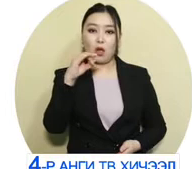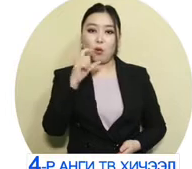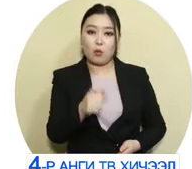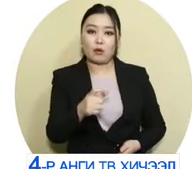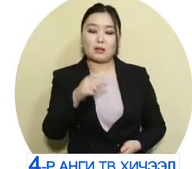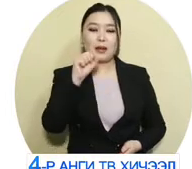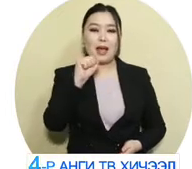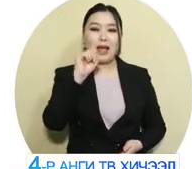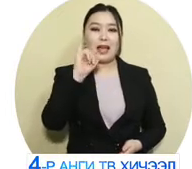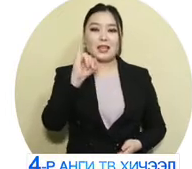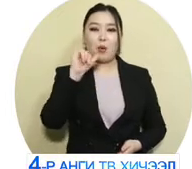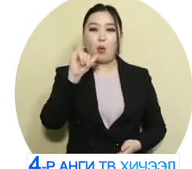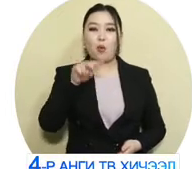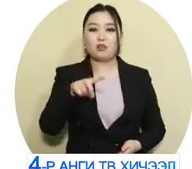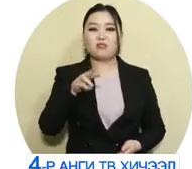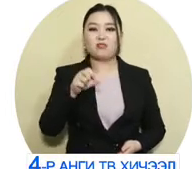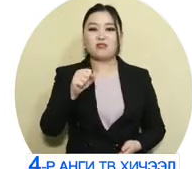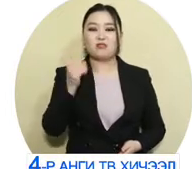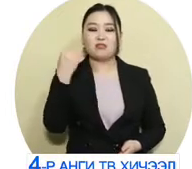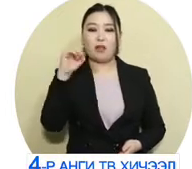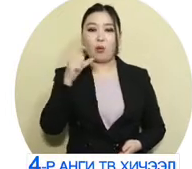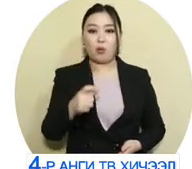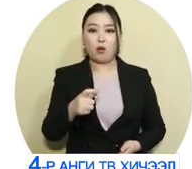бас хэрэгэлдэг юм байна.